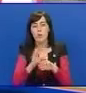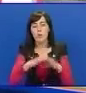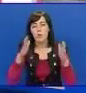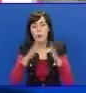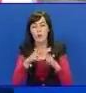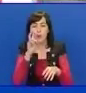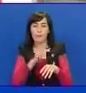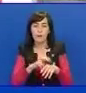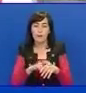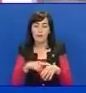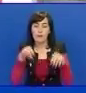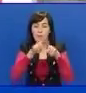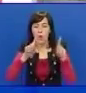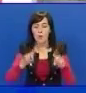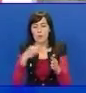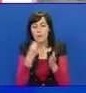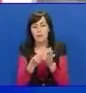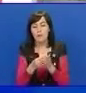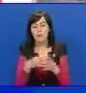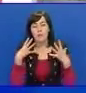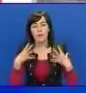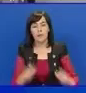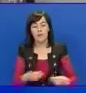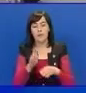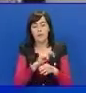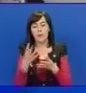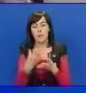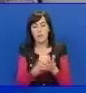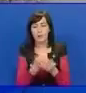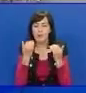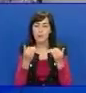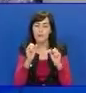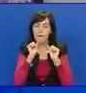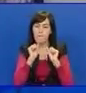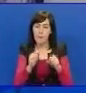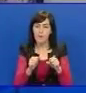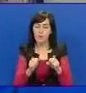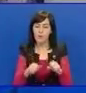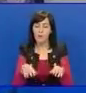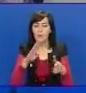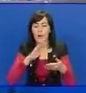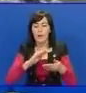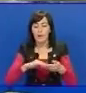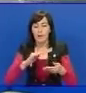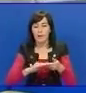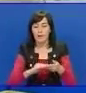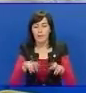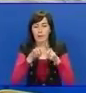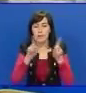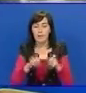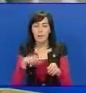дәрігері болуға жарайтын құрал жабдықтар арқасында дертіне дауа тапты. Ендеше мүмкіндіктеріңізді мүлт жіберіп алмаңыздар.